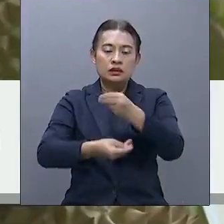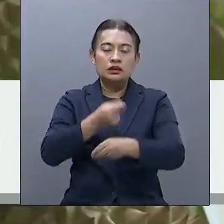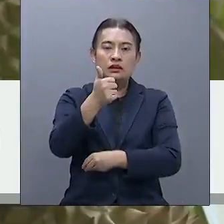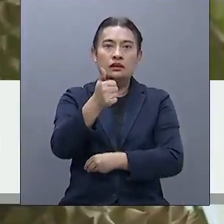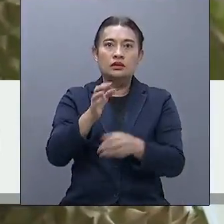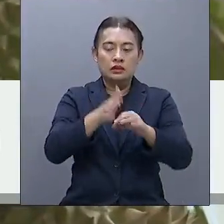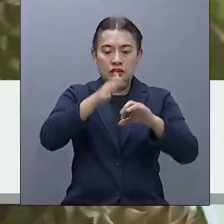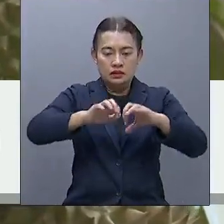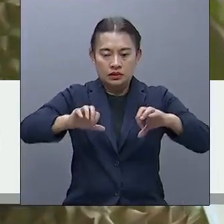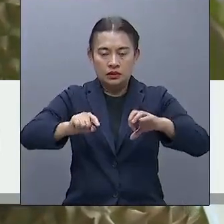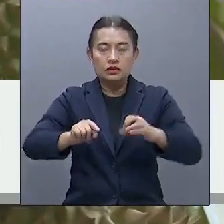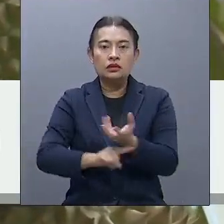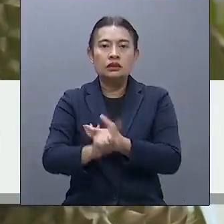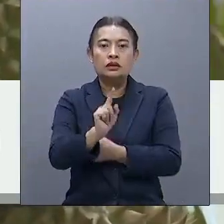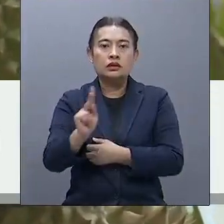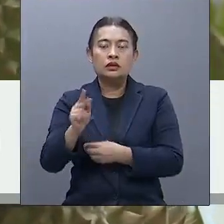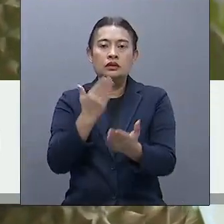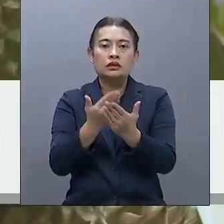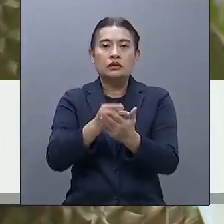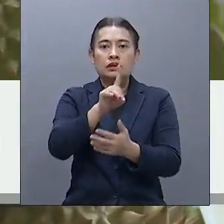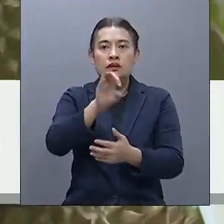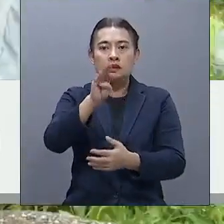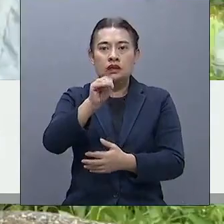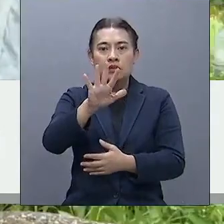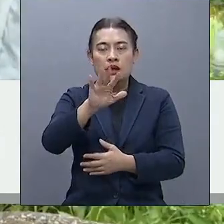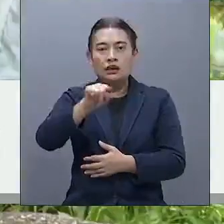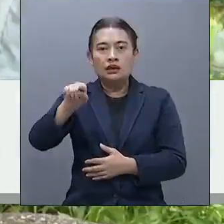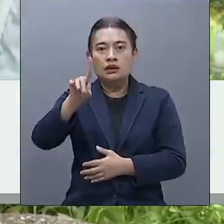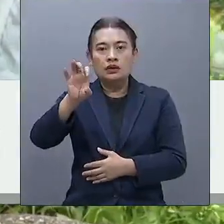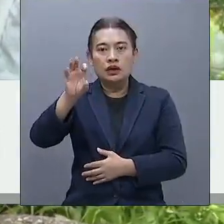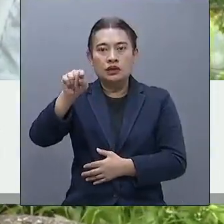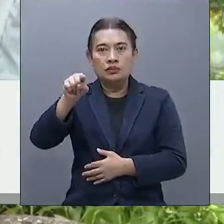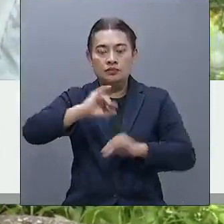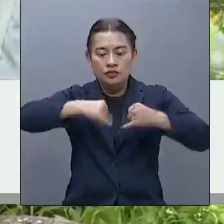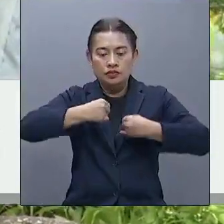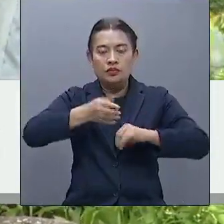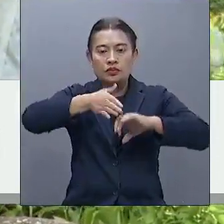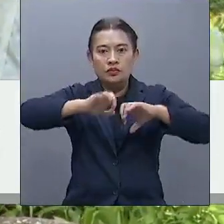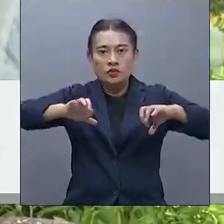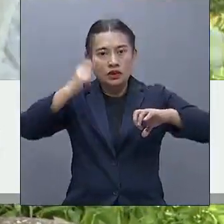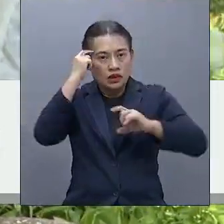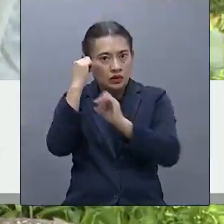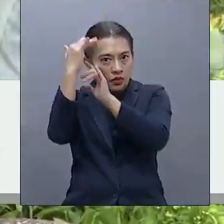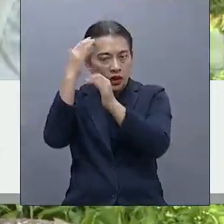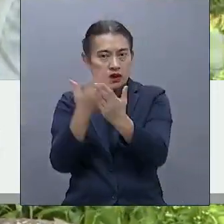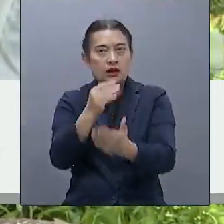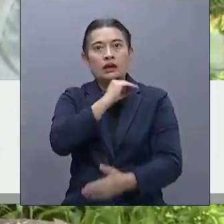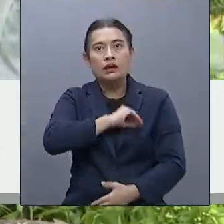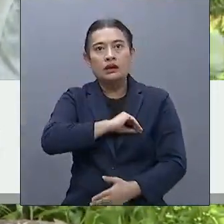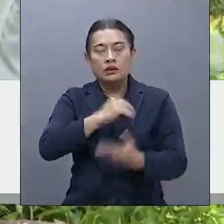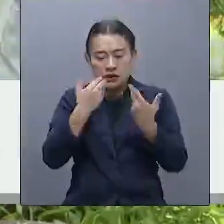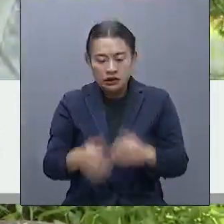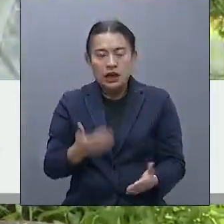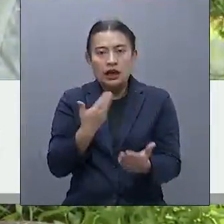พ่อค้าได้ราคากิโลกรัมละ 145-150 บาททำให้เจ้าของสวนมีความหวังที่จะมีกำไรหลังหักค่